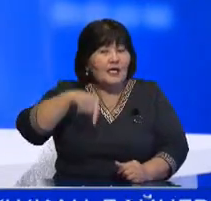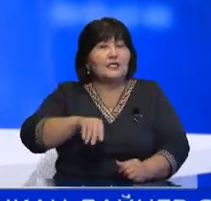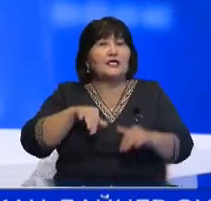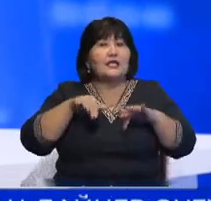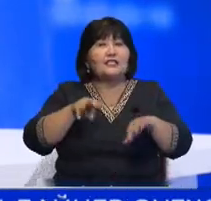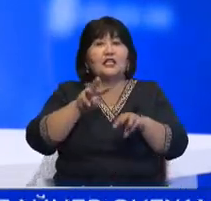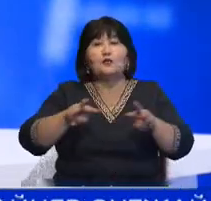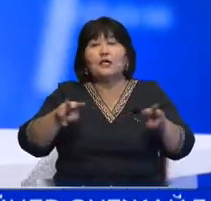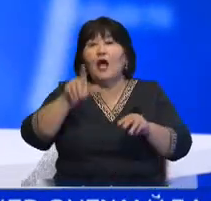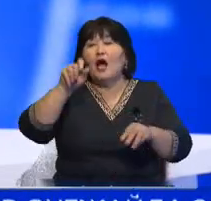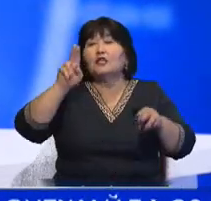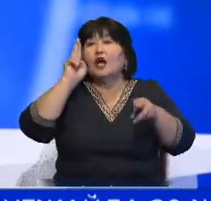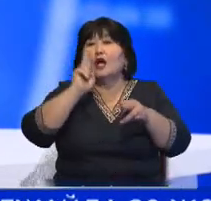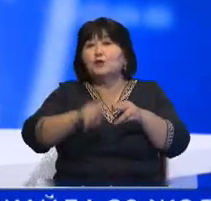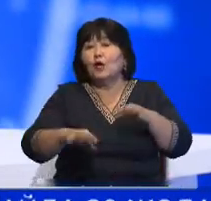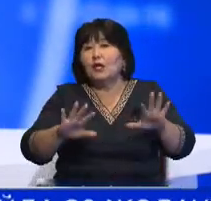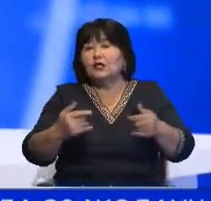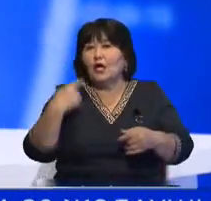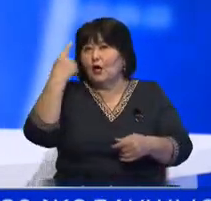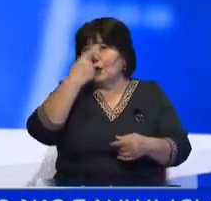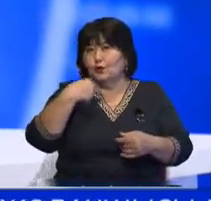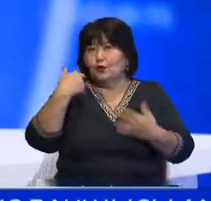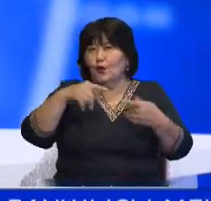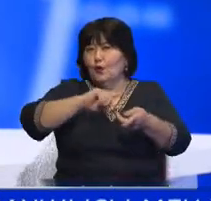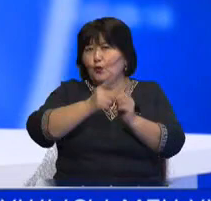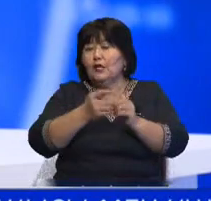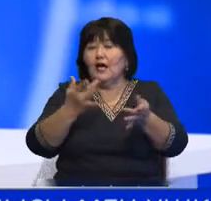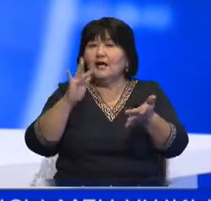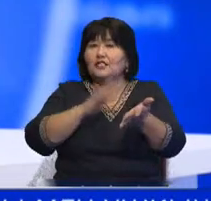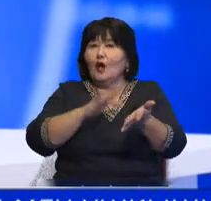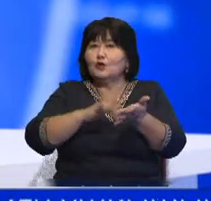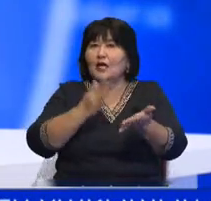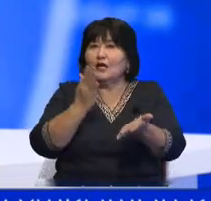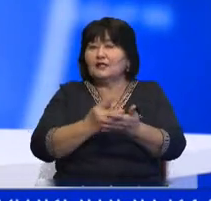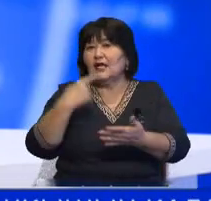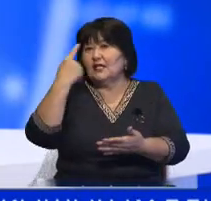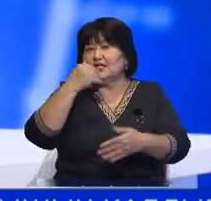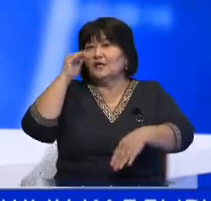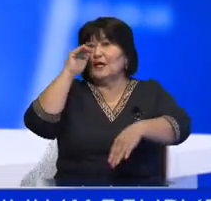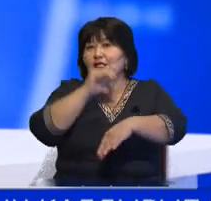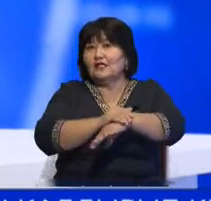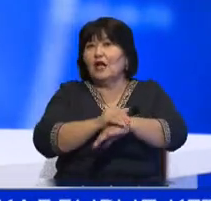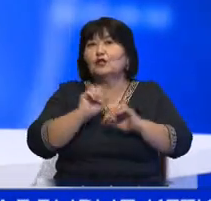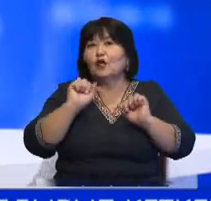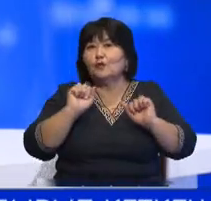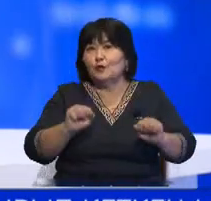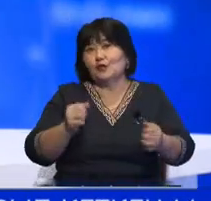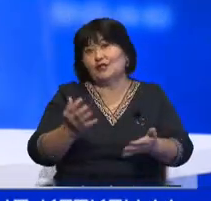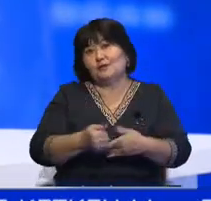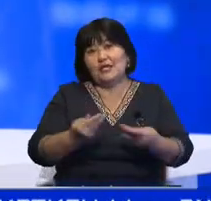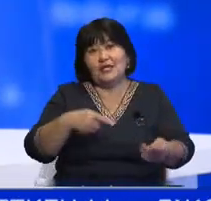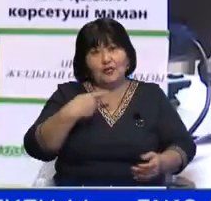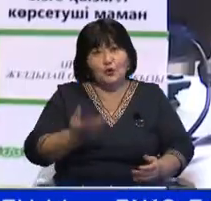министрлігі адам жоғалған жағдайда немесе түрі танымастай өзгерген сәтте саусақ іздері жеке басын анықтауға мүмкіндік береді деп отыр.